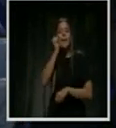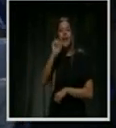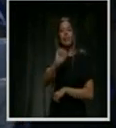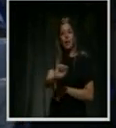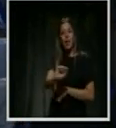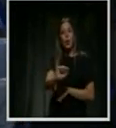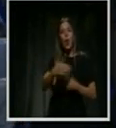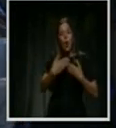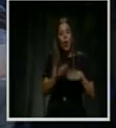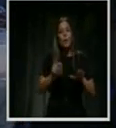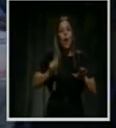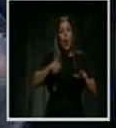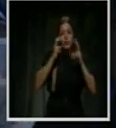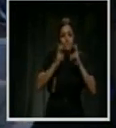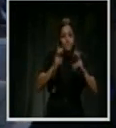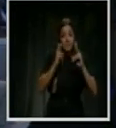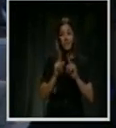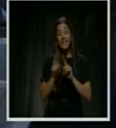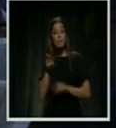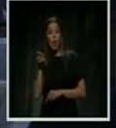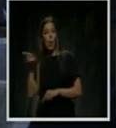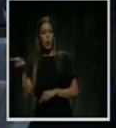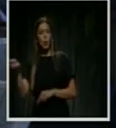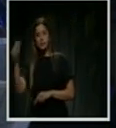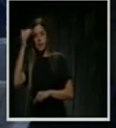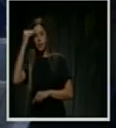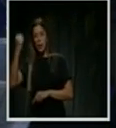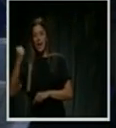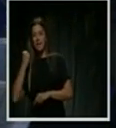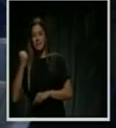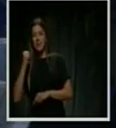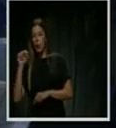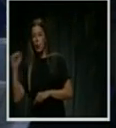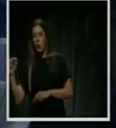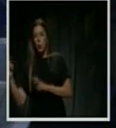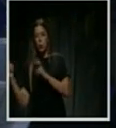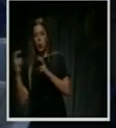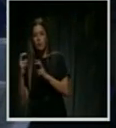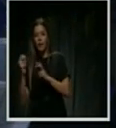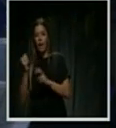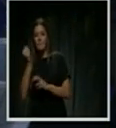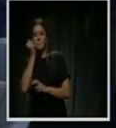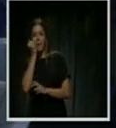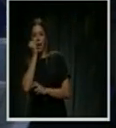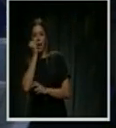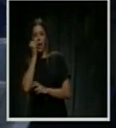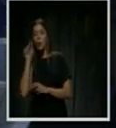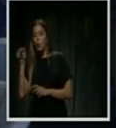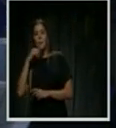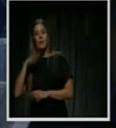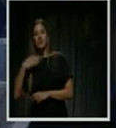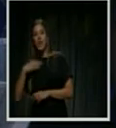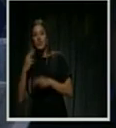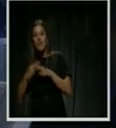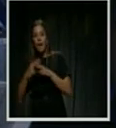Għalih, baqa jwebbes rasu, baqa jistina ma qalb ta' om biex l-inkjesta publika